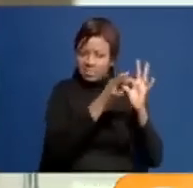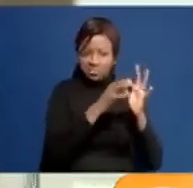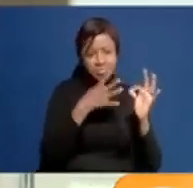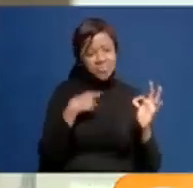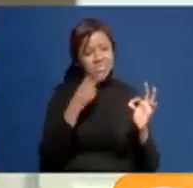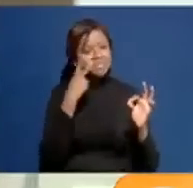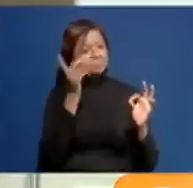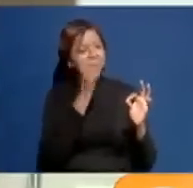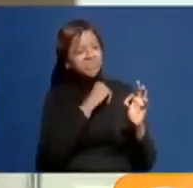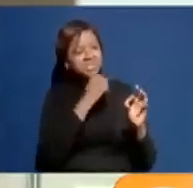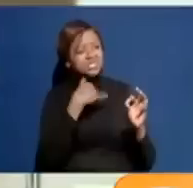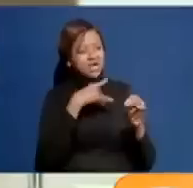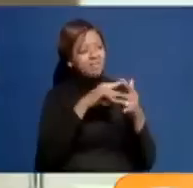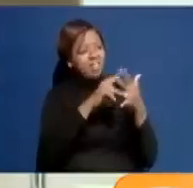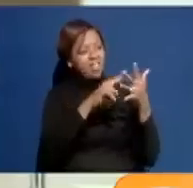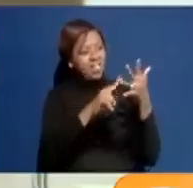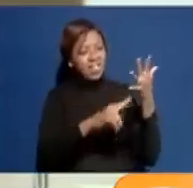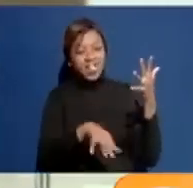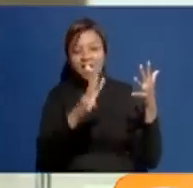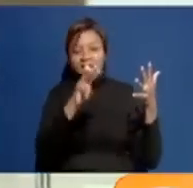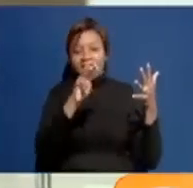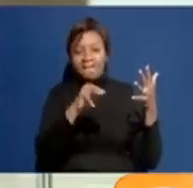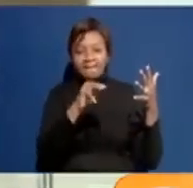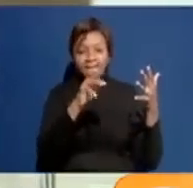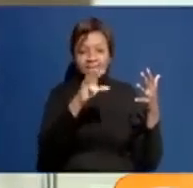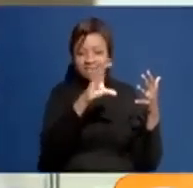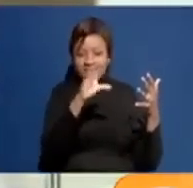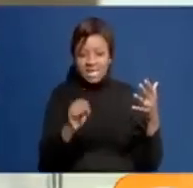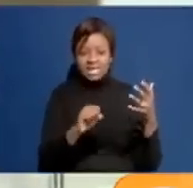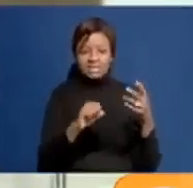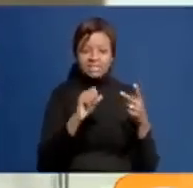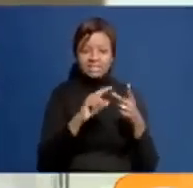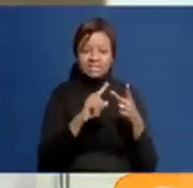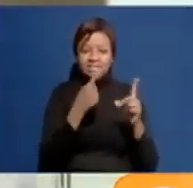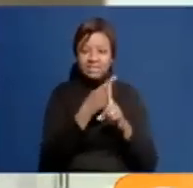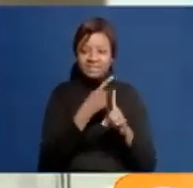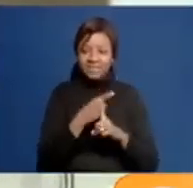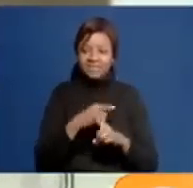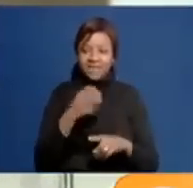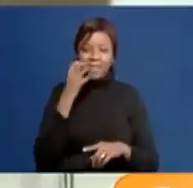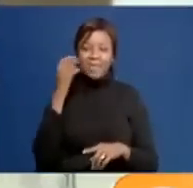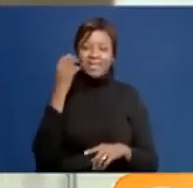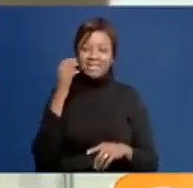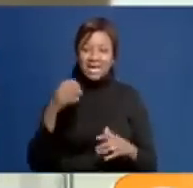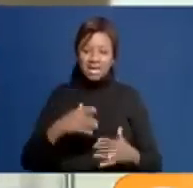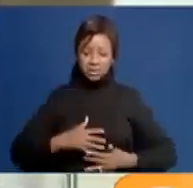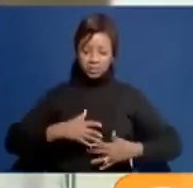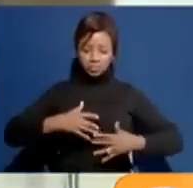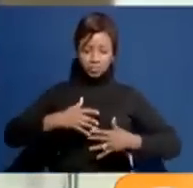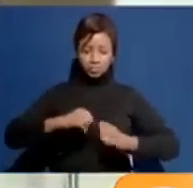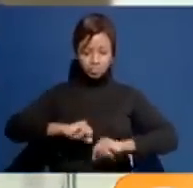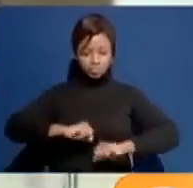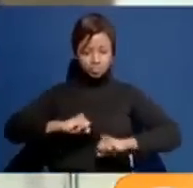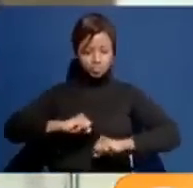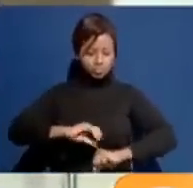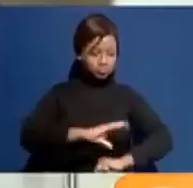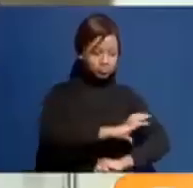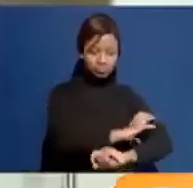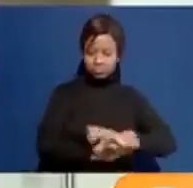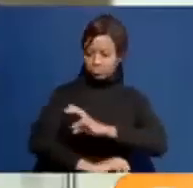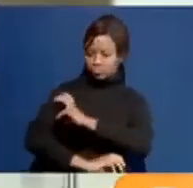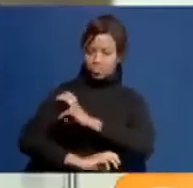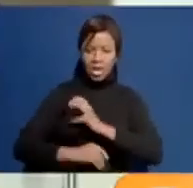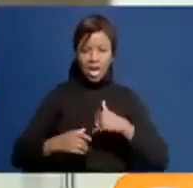tulikuwa na mawaziri wa internal kama wakina Matiangi, kifua kubwa, nguvu kubwa, tulikuwa na pesa,